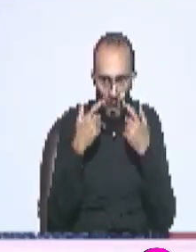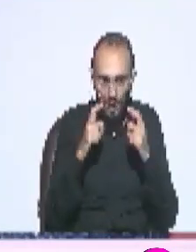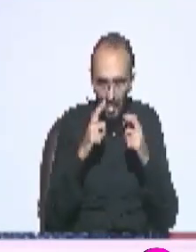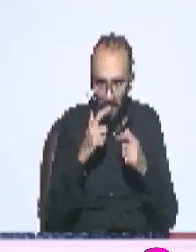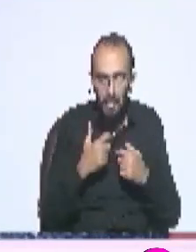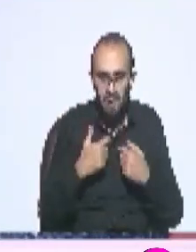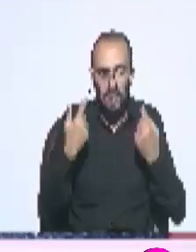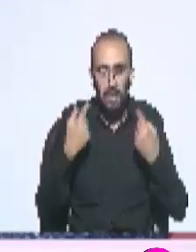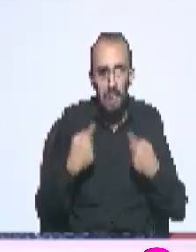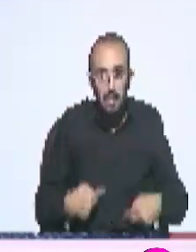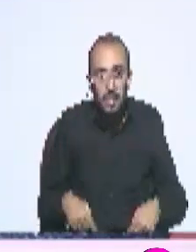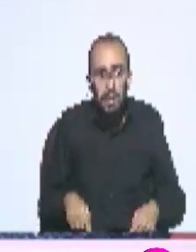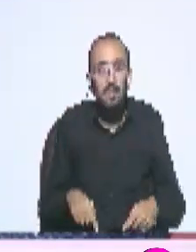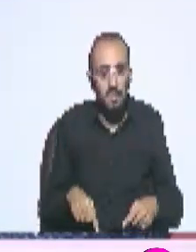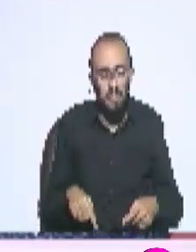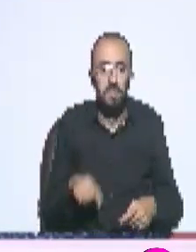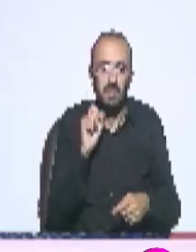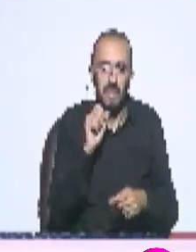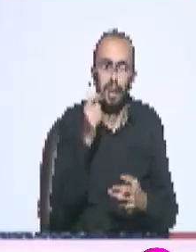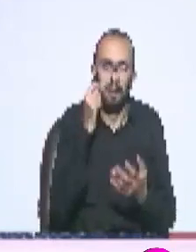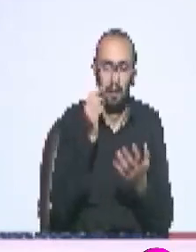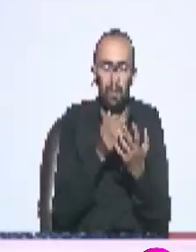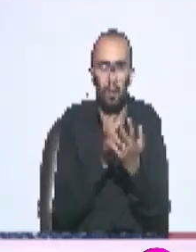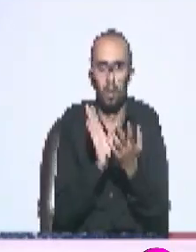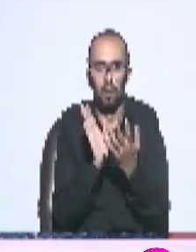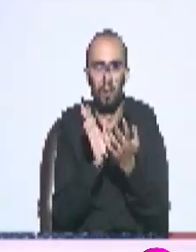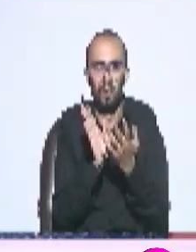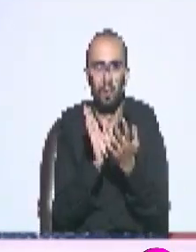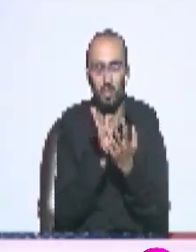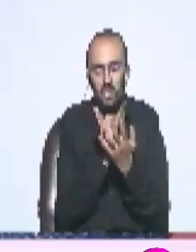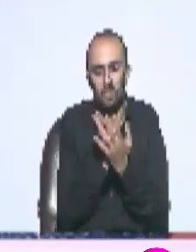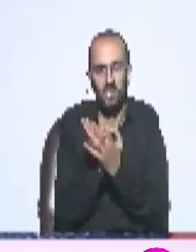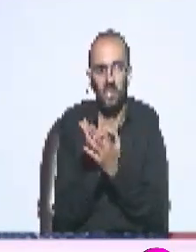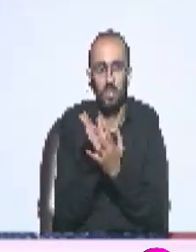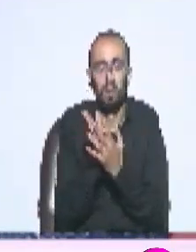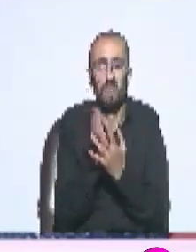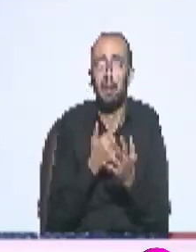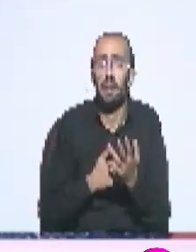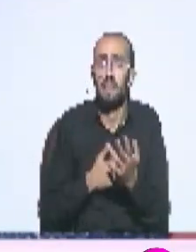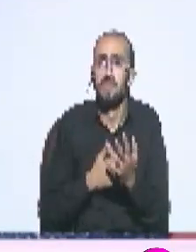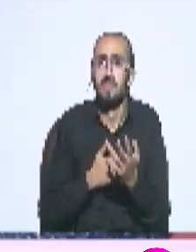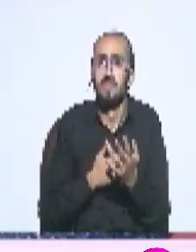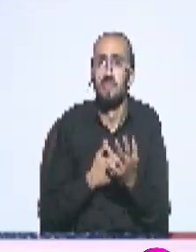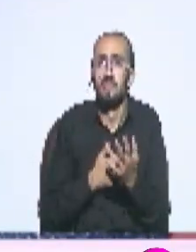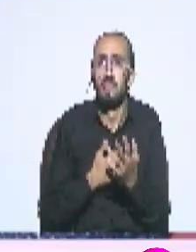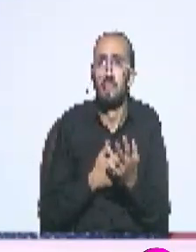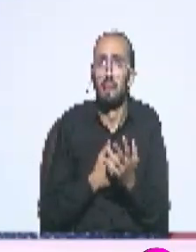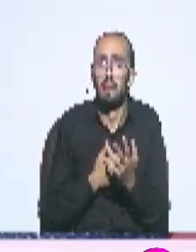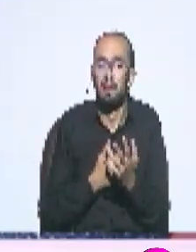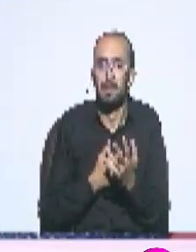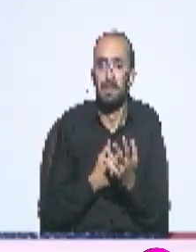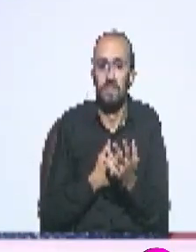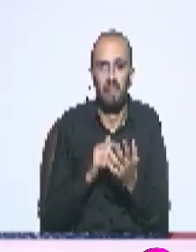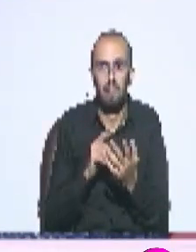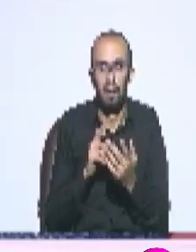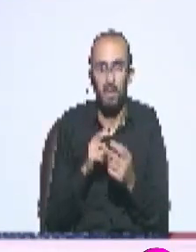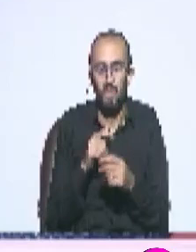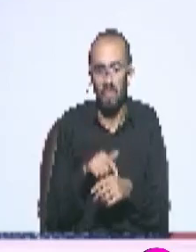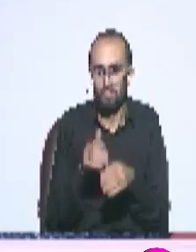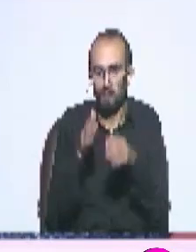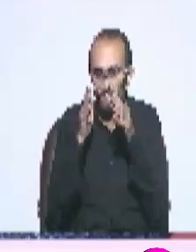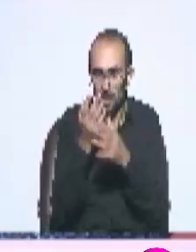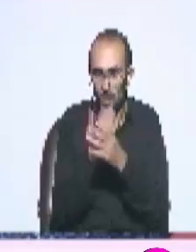الاهتمام الشخصي ده هيبقى في الجزء بتاع الجسد فما نبقاش فاتن حاجه طب النفسيه لا مديه الولاد اكتر